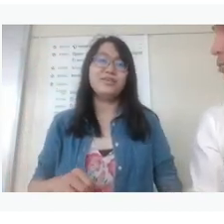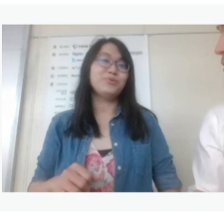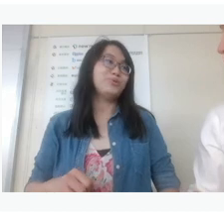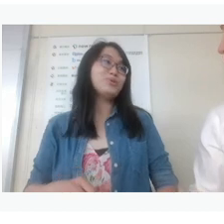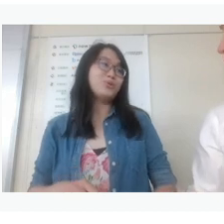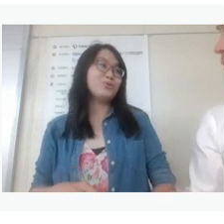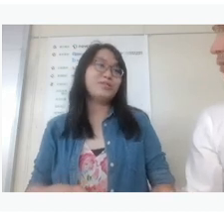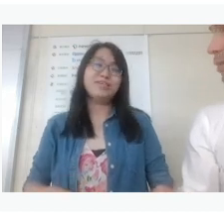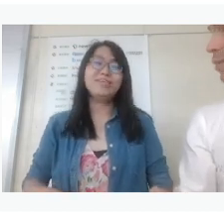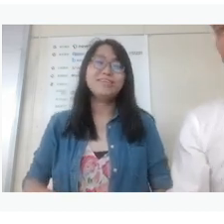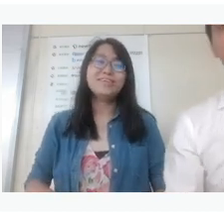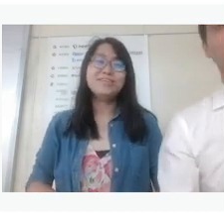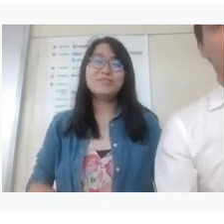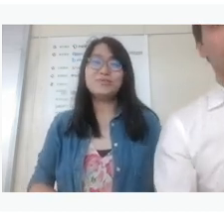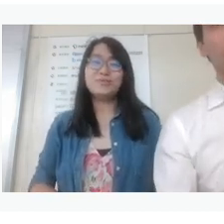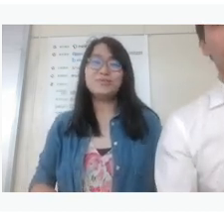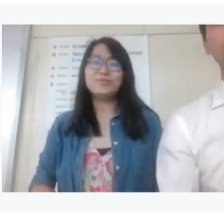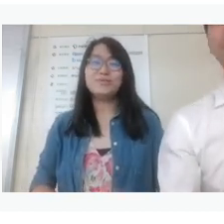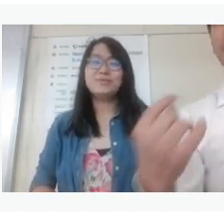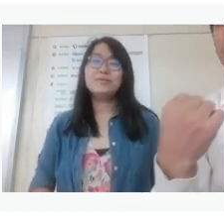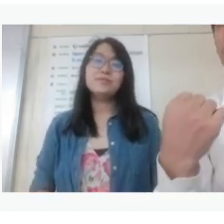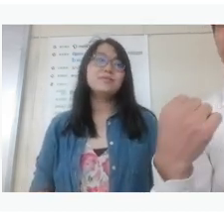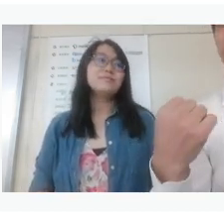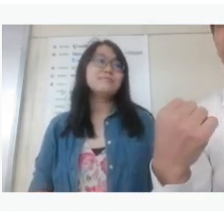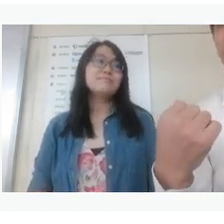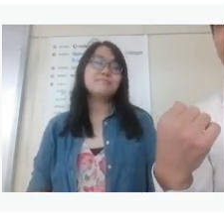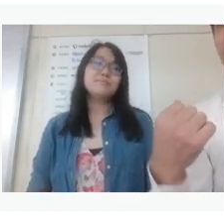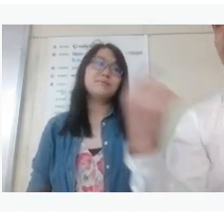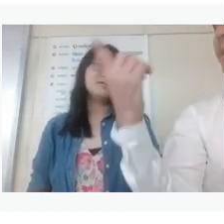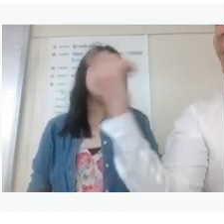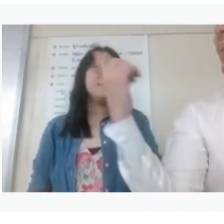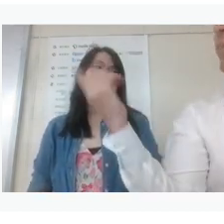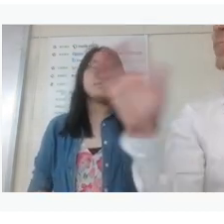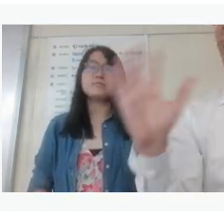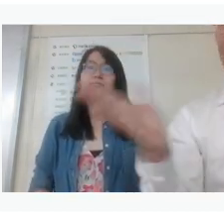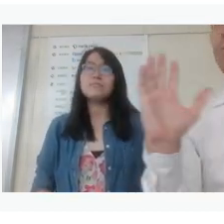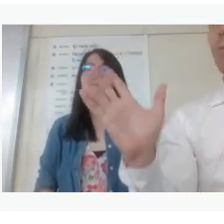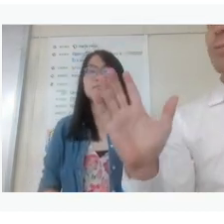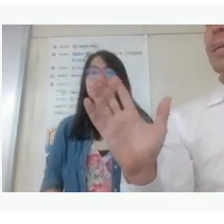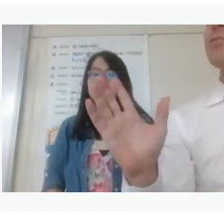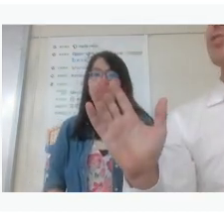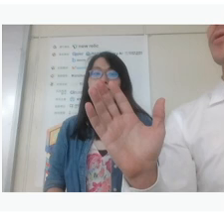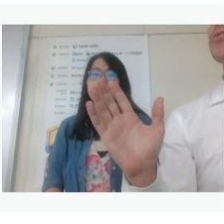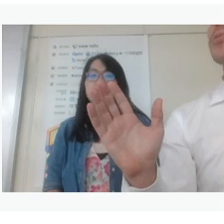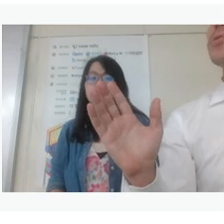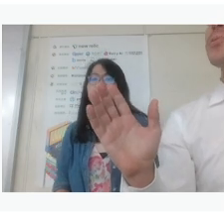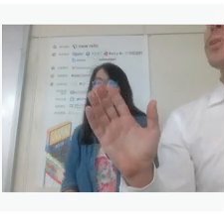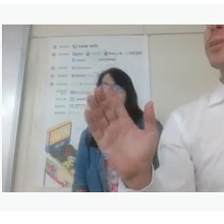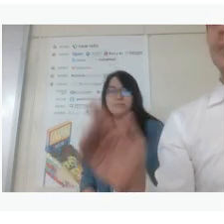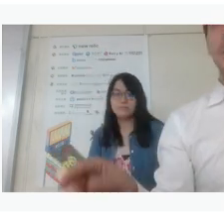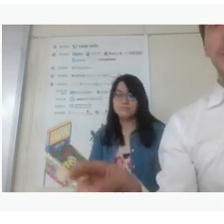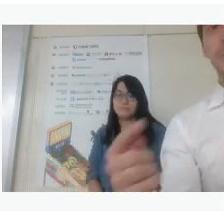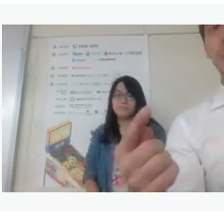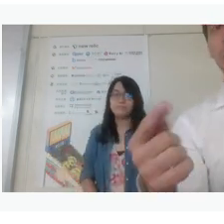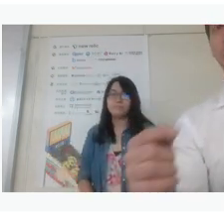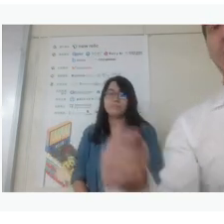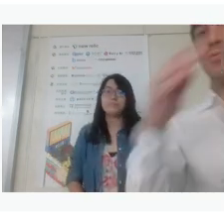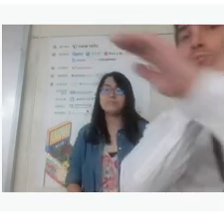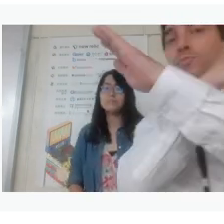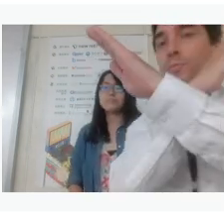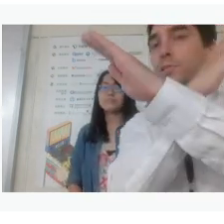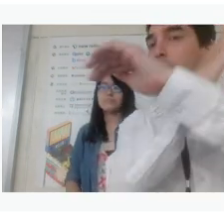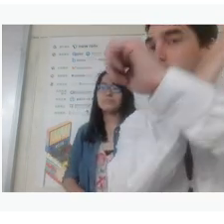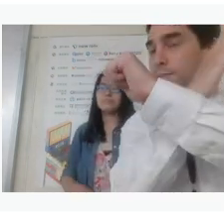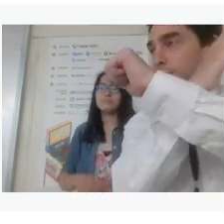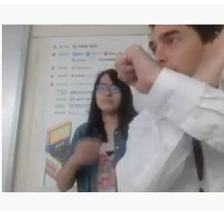Yeah. Oh, 真的吗 ？OK， 所以你们看到差不多要怎么做的？比如说不，